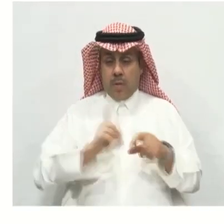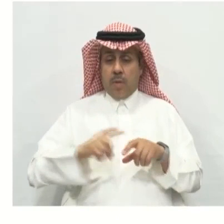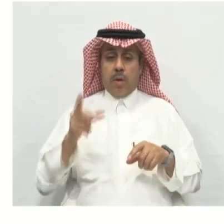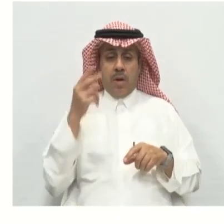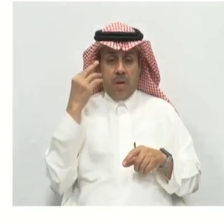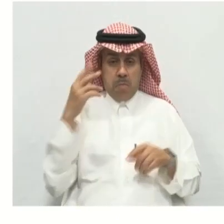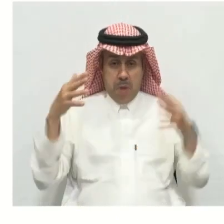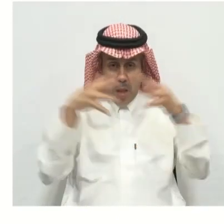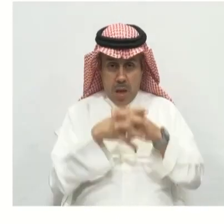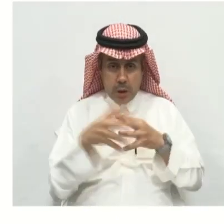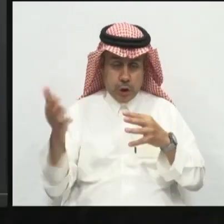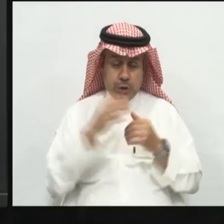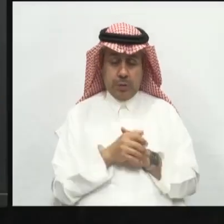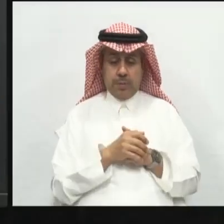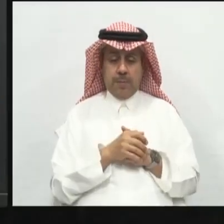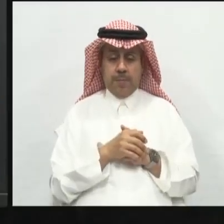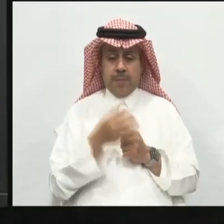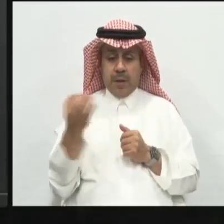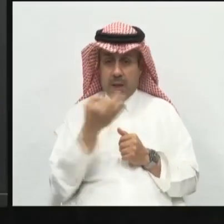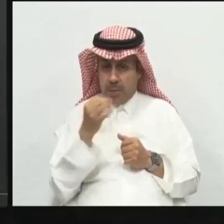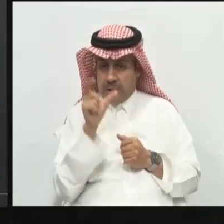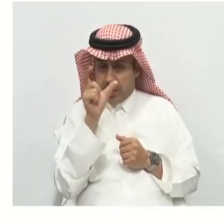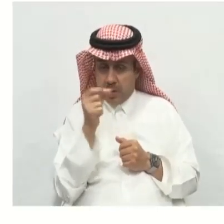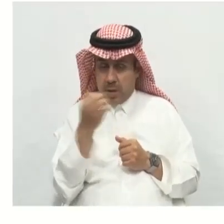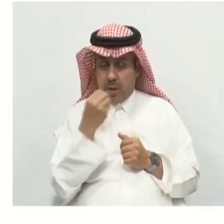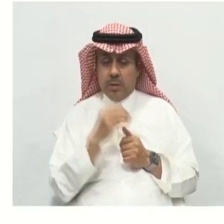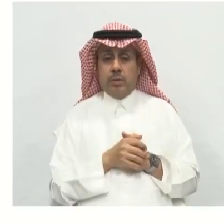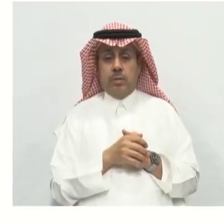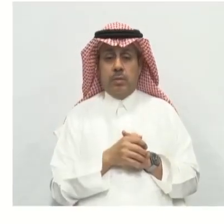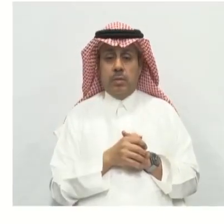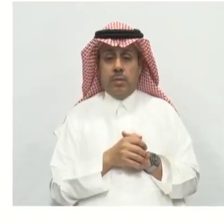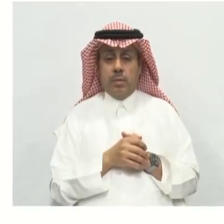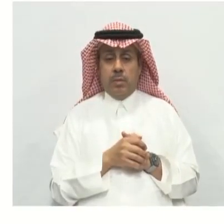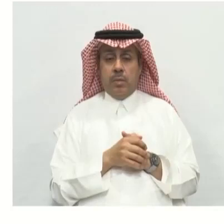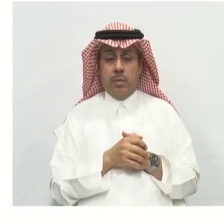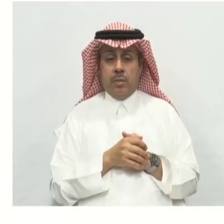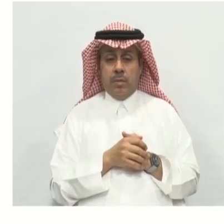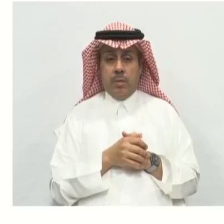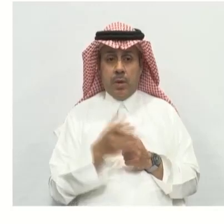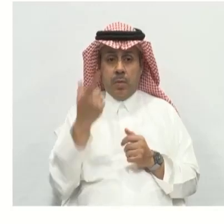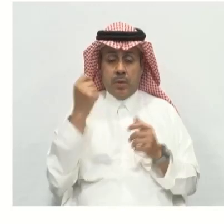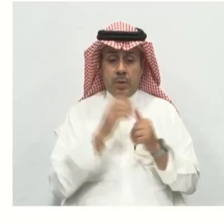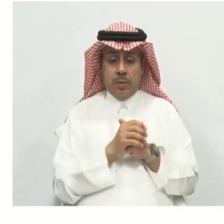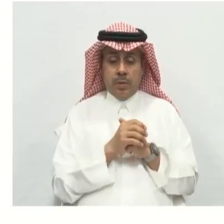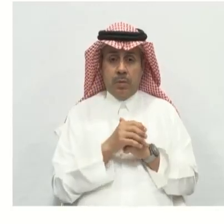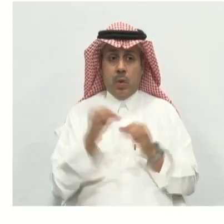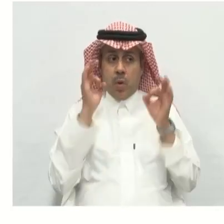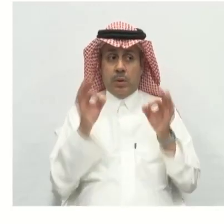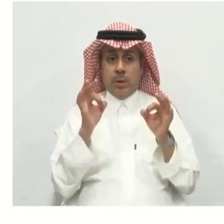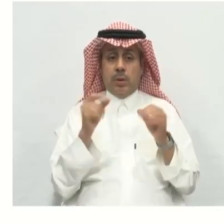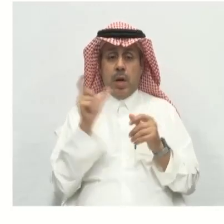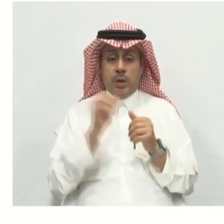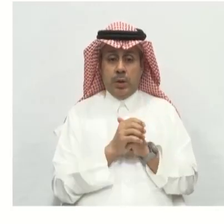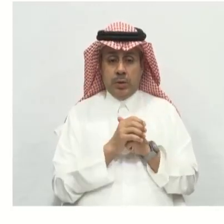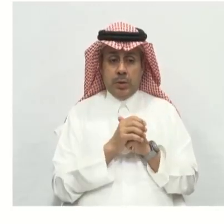سلبي وهذه هي الكلمات في المستند الوارده في المستند او تؤكد